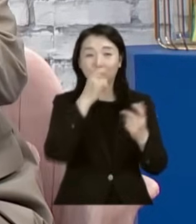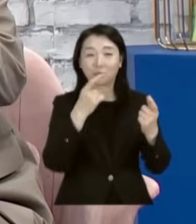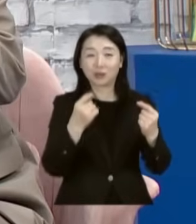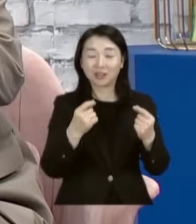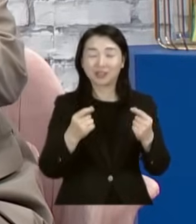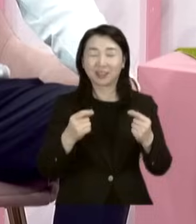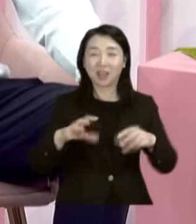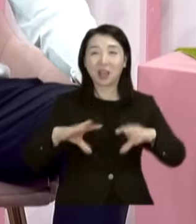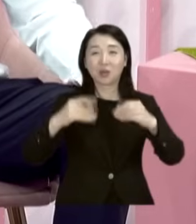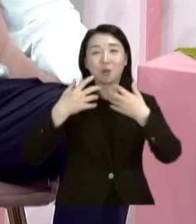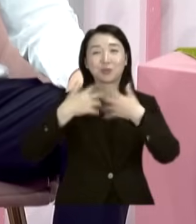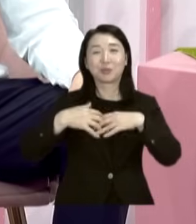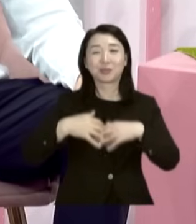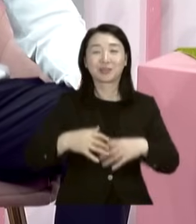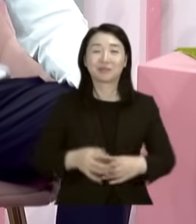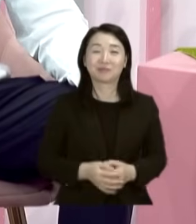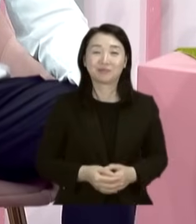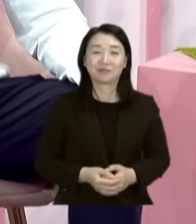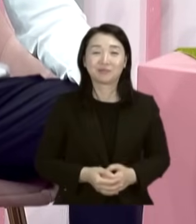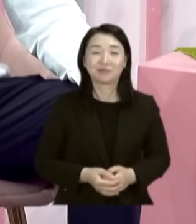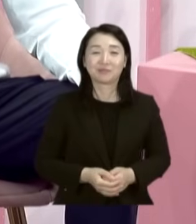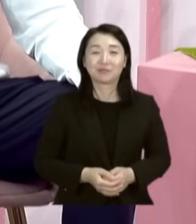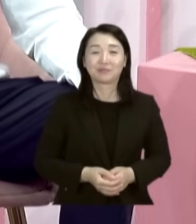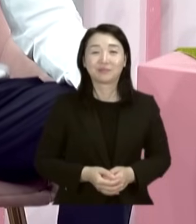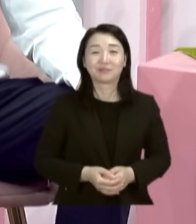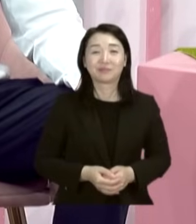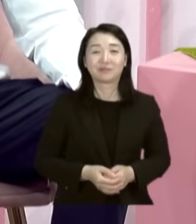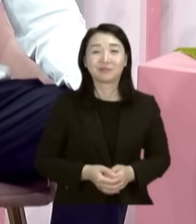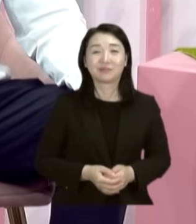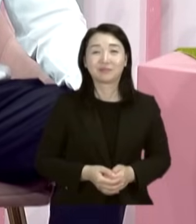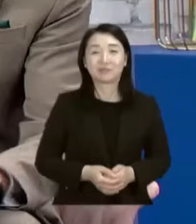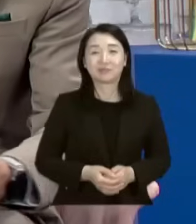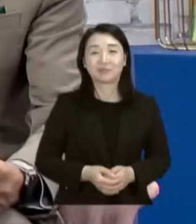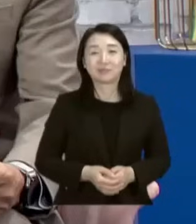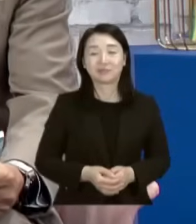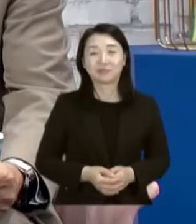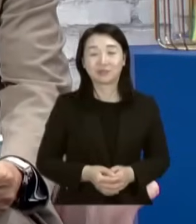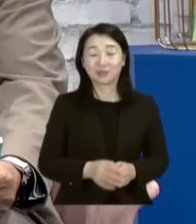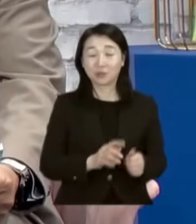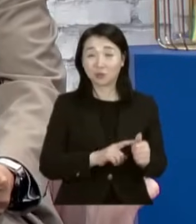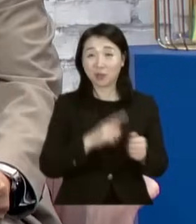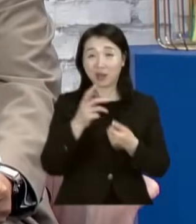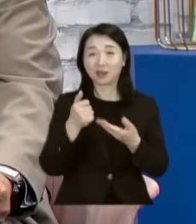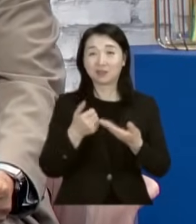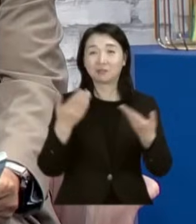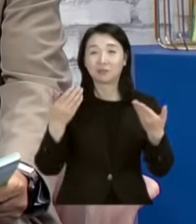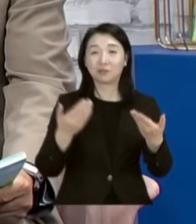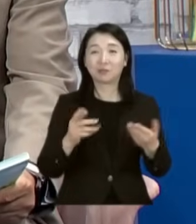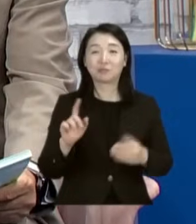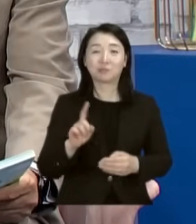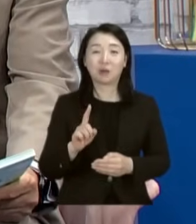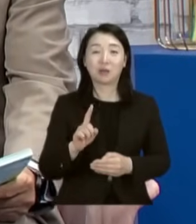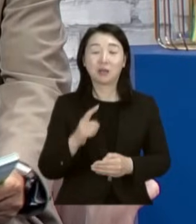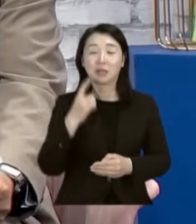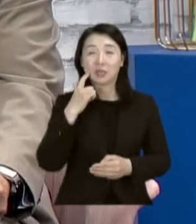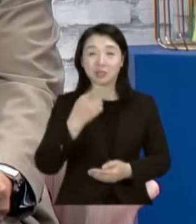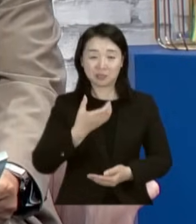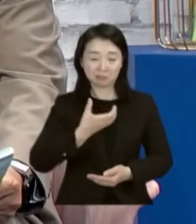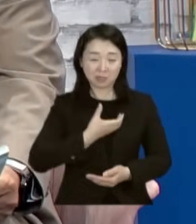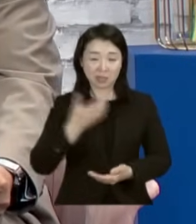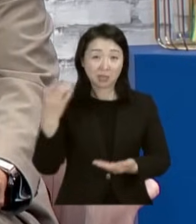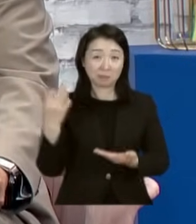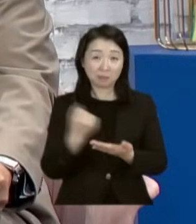권조이 어 그러네 구본철 선수 자 그러면 우리 구철 선수 하나님께서 주신 그 금메달 따면서